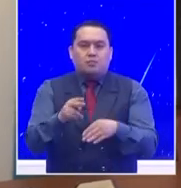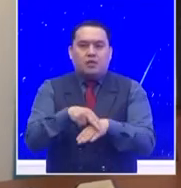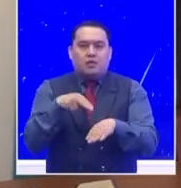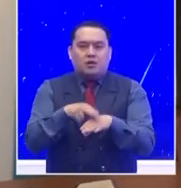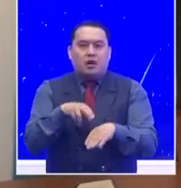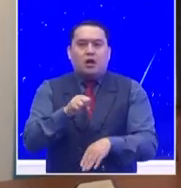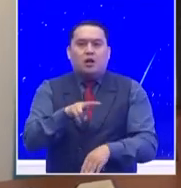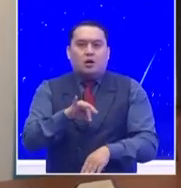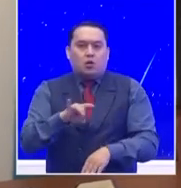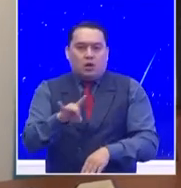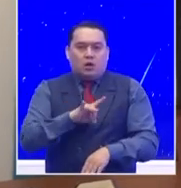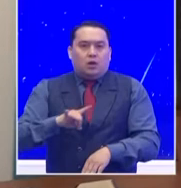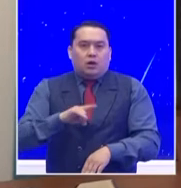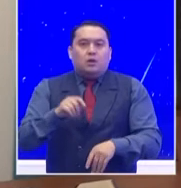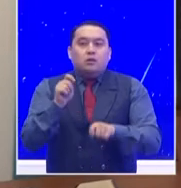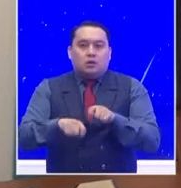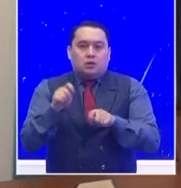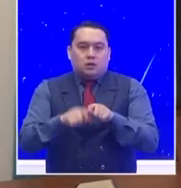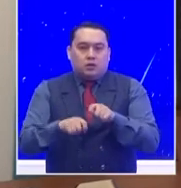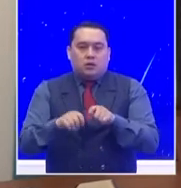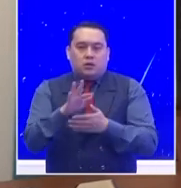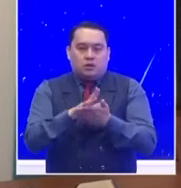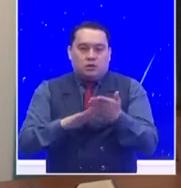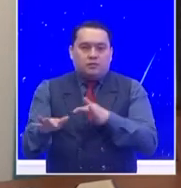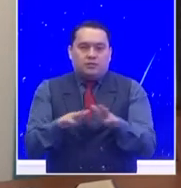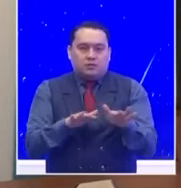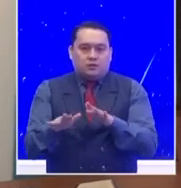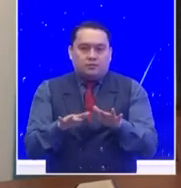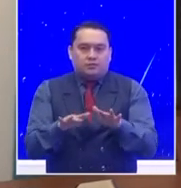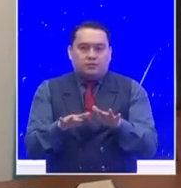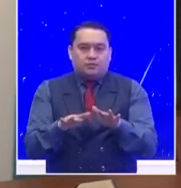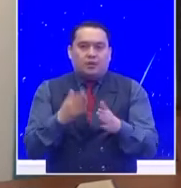полицейским Алакульского района для проведения дальнейших следственных действий,